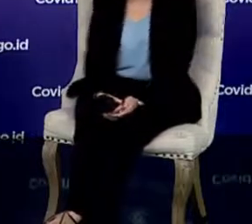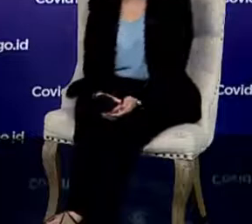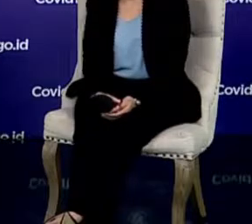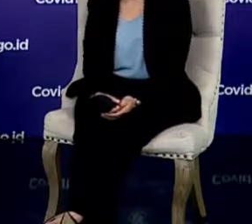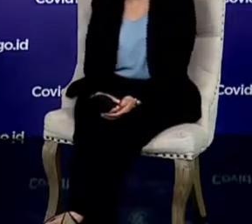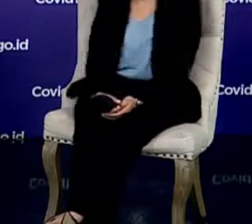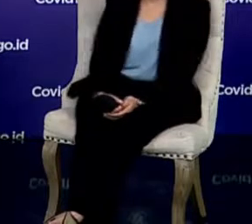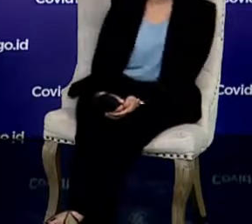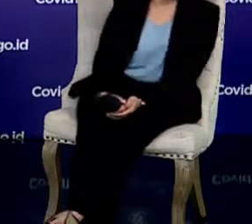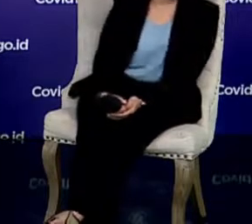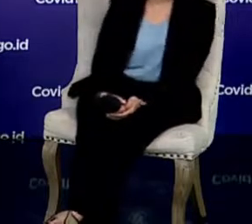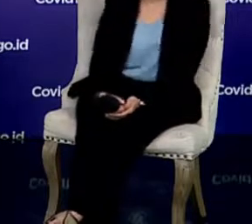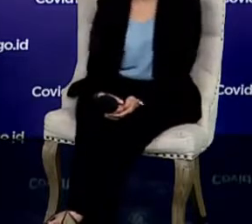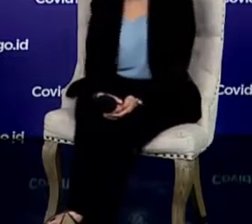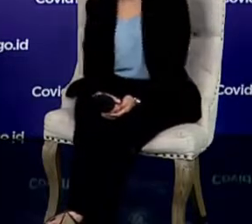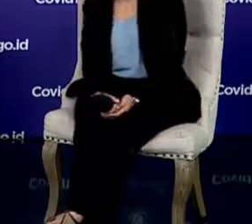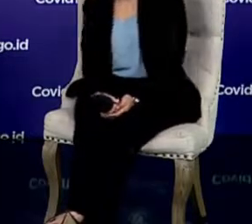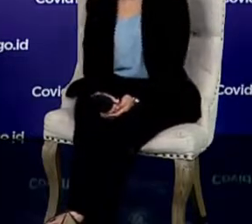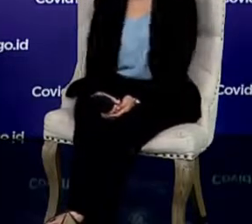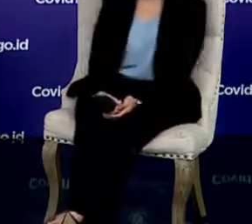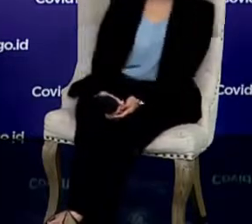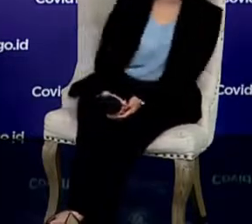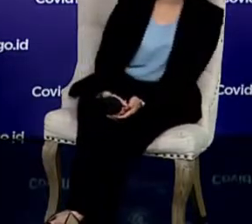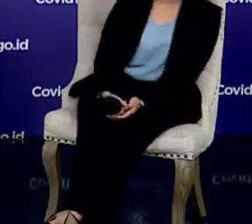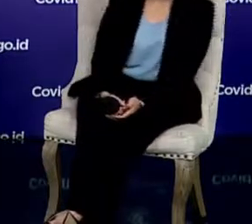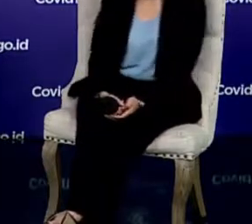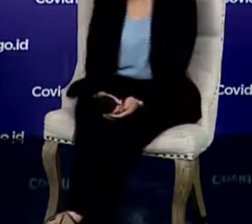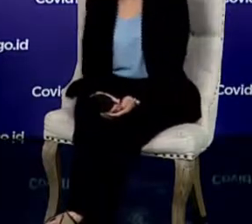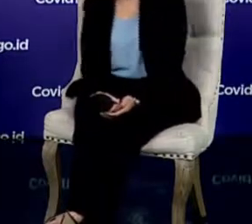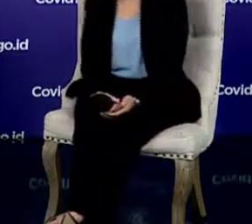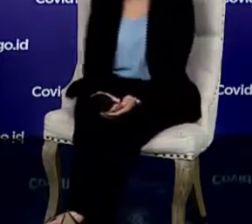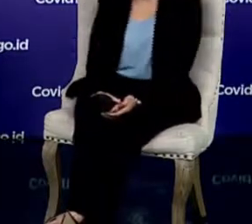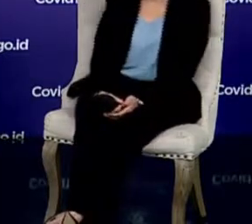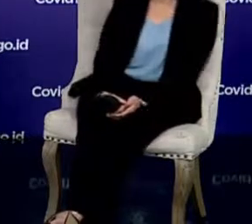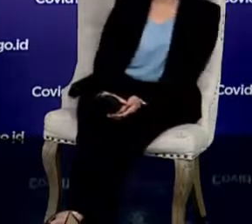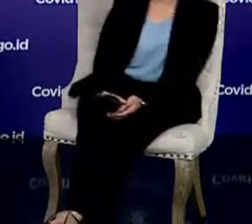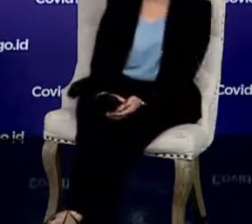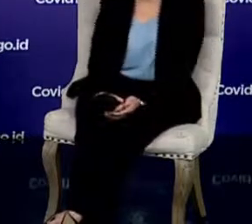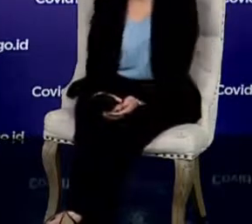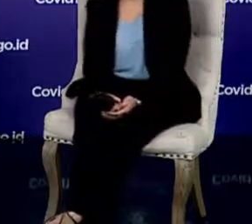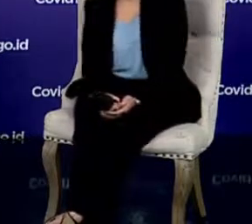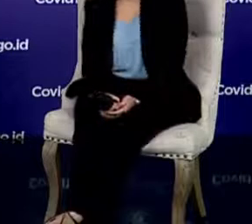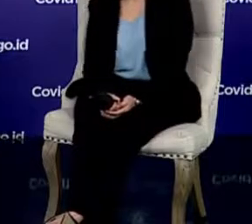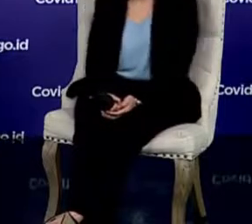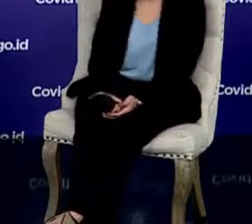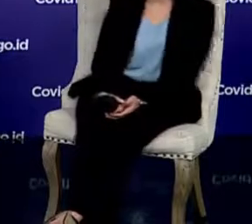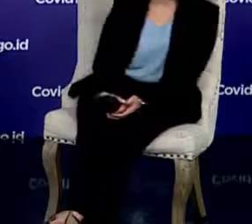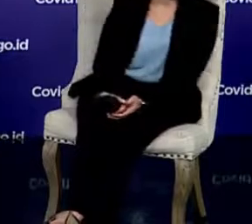Lebih baik di sini